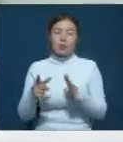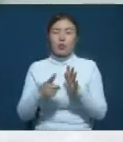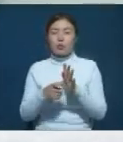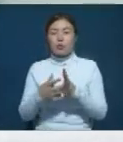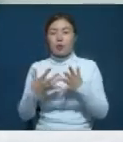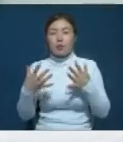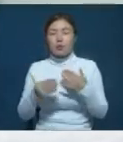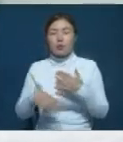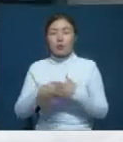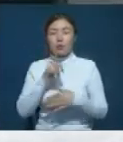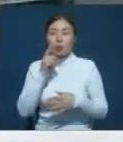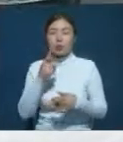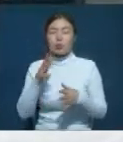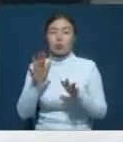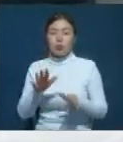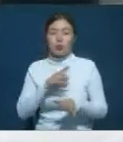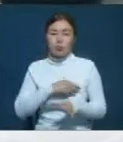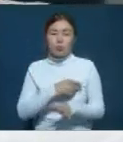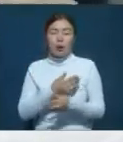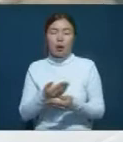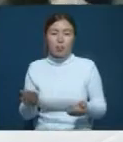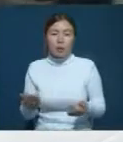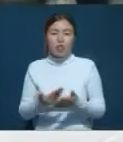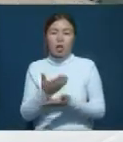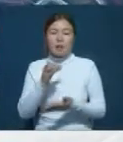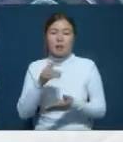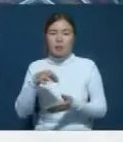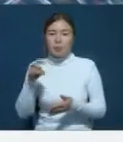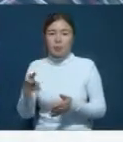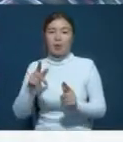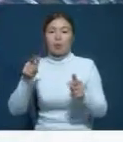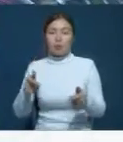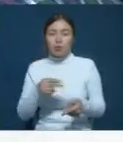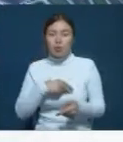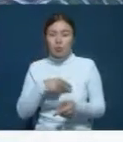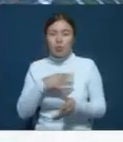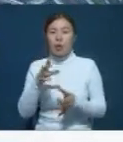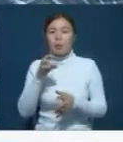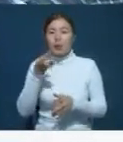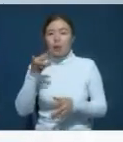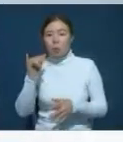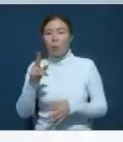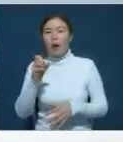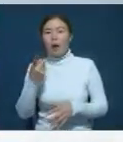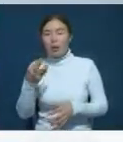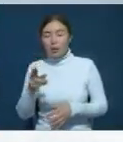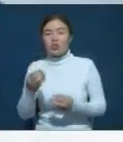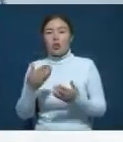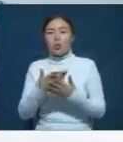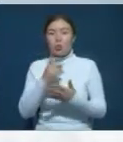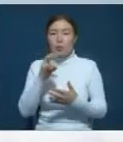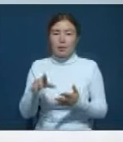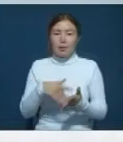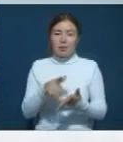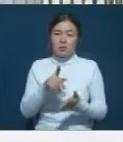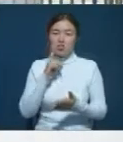астам жергілікті жас тұрақты жұмыспен қамтылған. Жаңа серпін арқылы жұмысқа орналасқандардың дені Бейнеу, Қарақия ауданы және Жаңаөзен